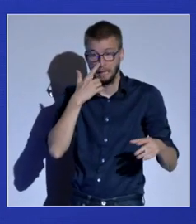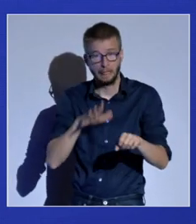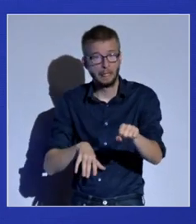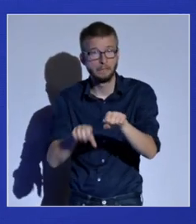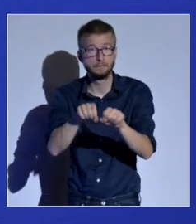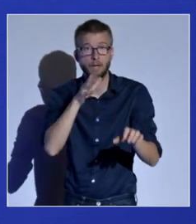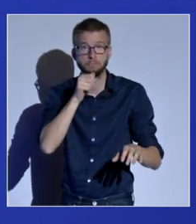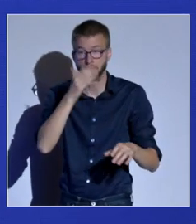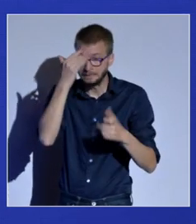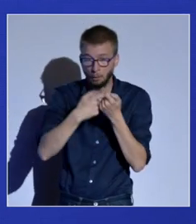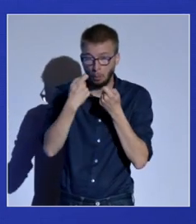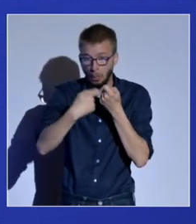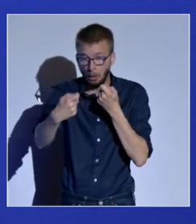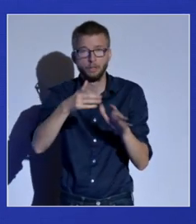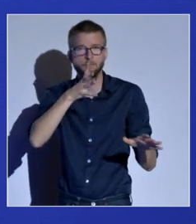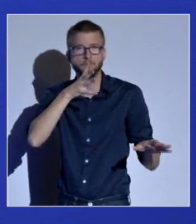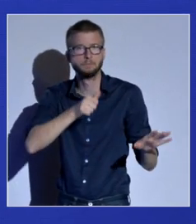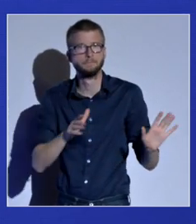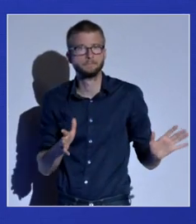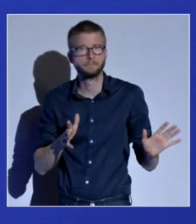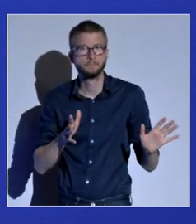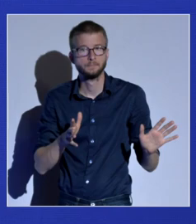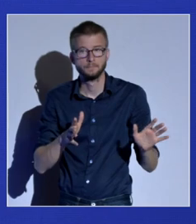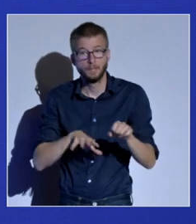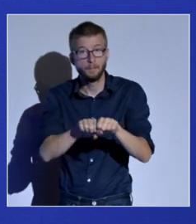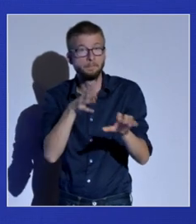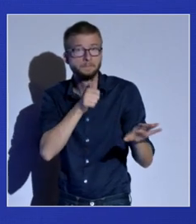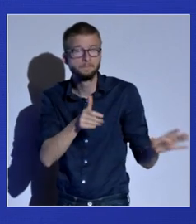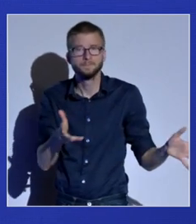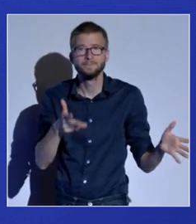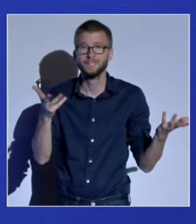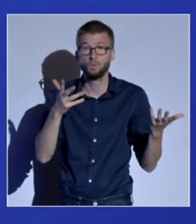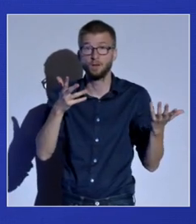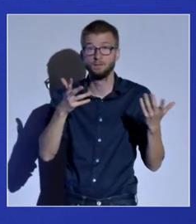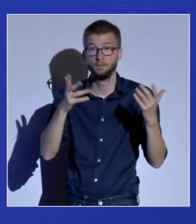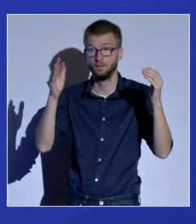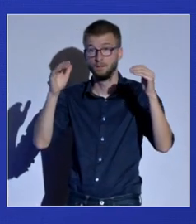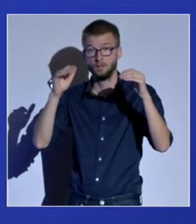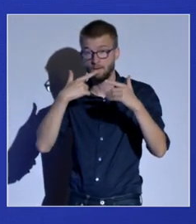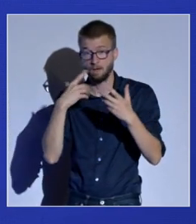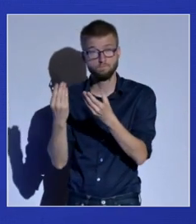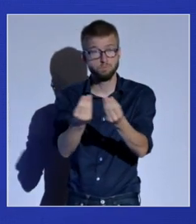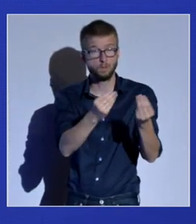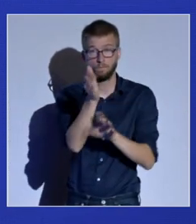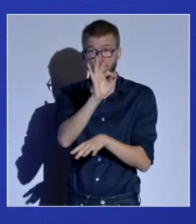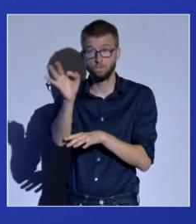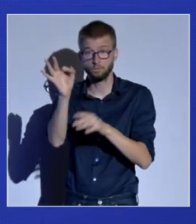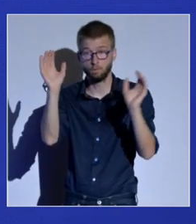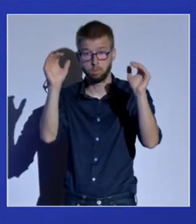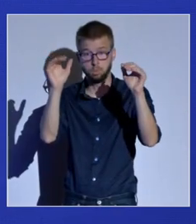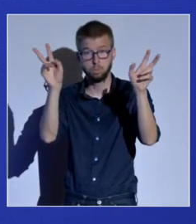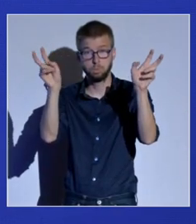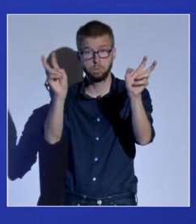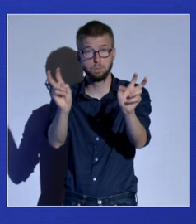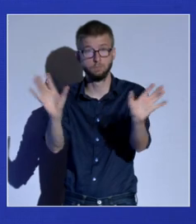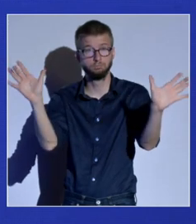irréparables si ça durait trop longtemps. C'est l'effondrement de la démographie française,